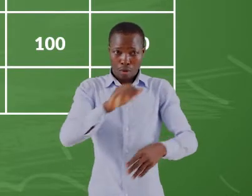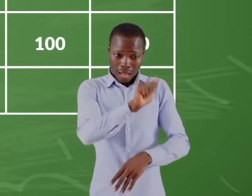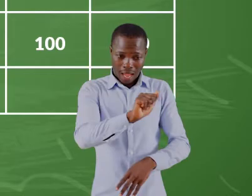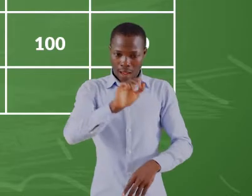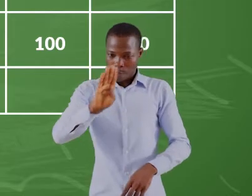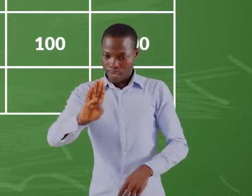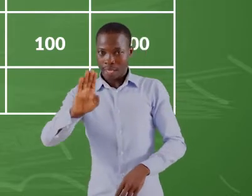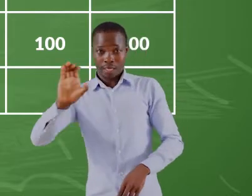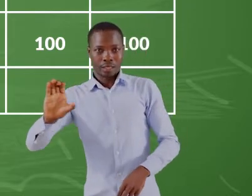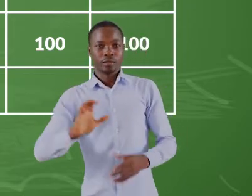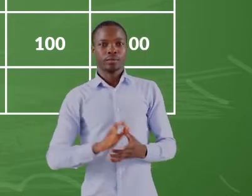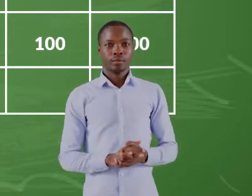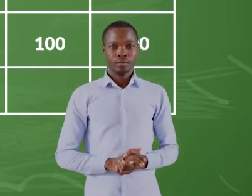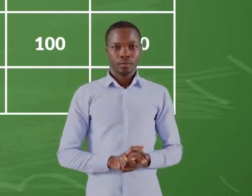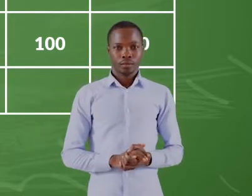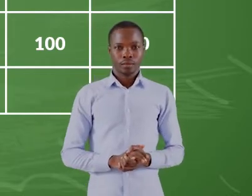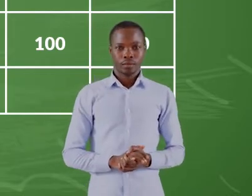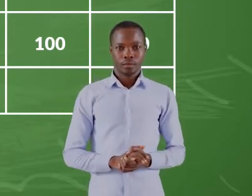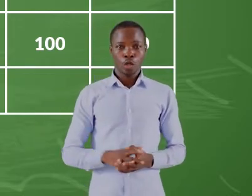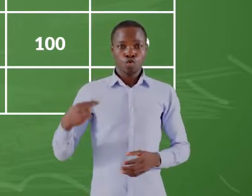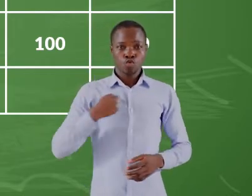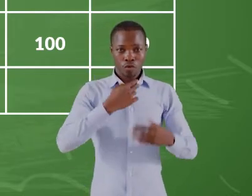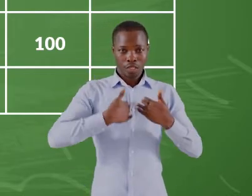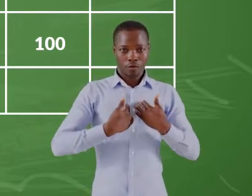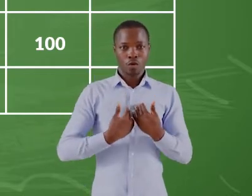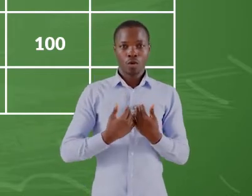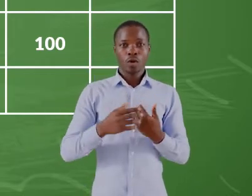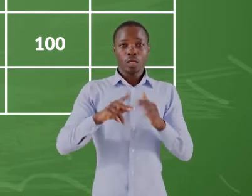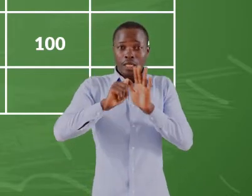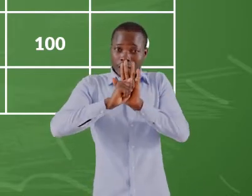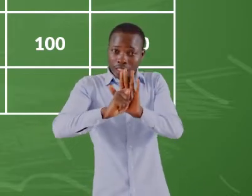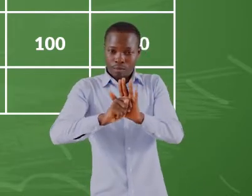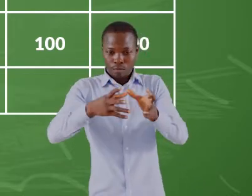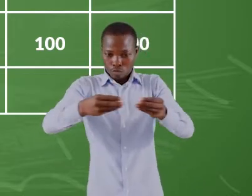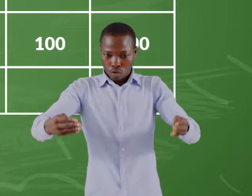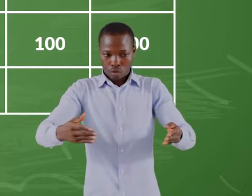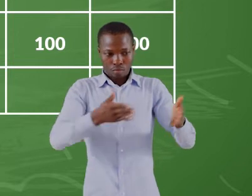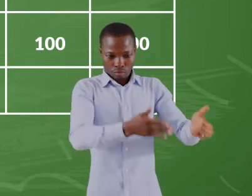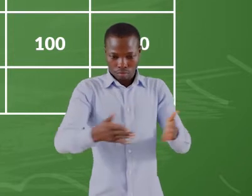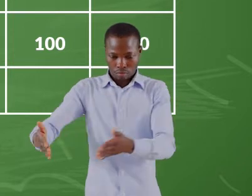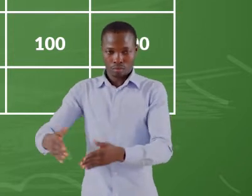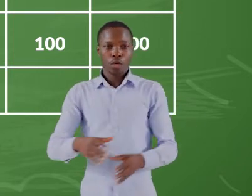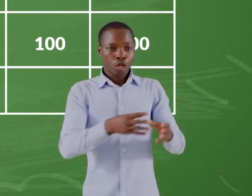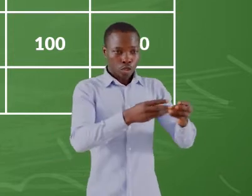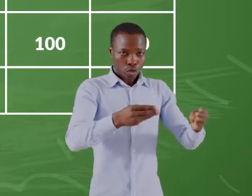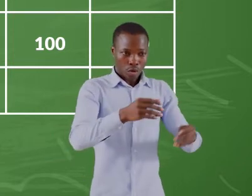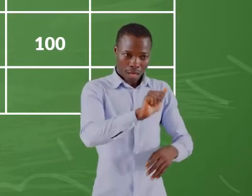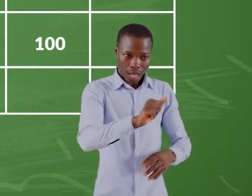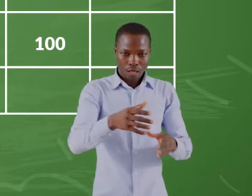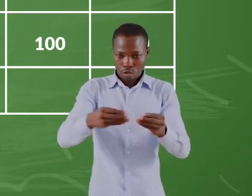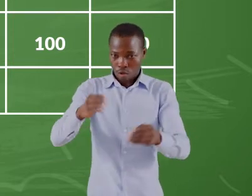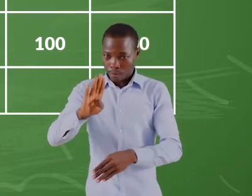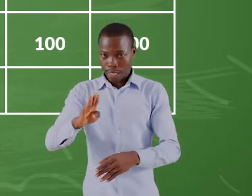B et C. Nous avons les types de sols, sol A, sol